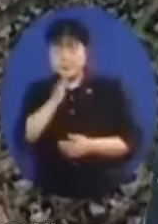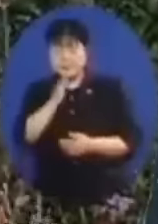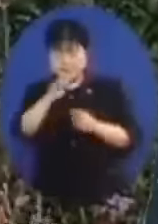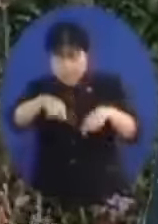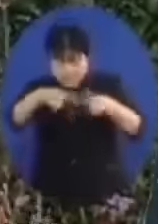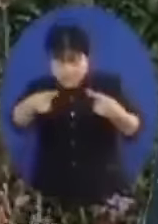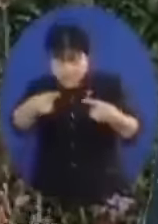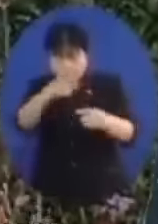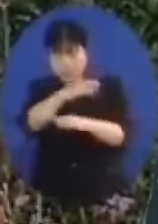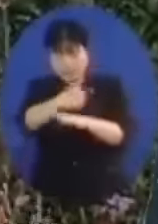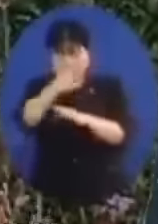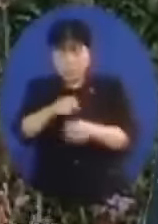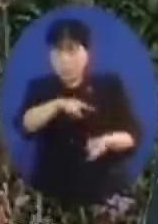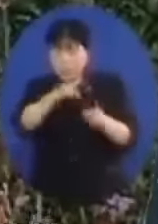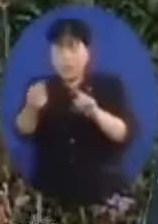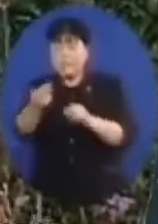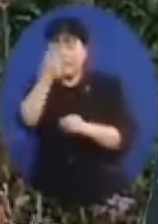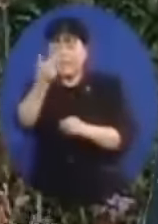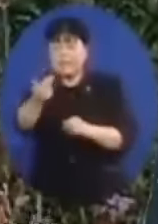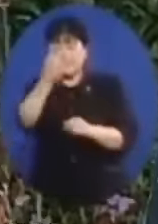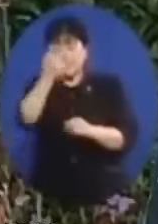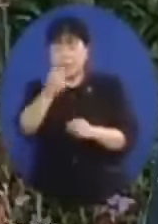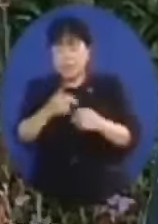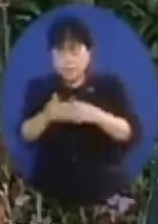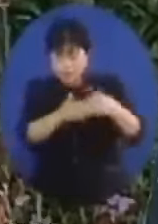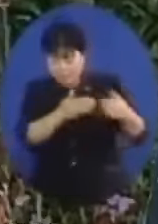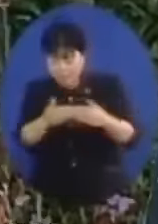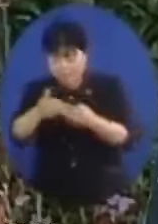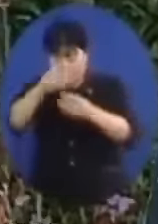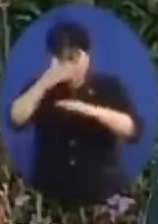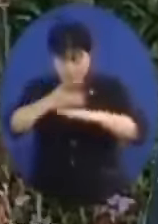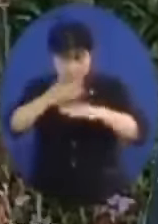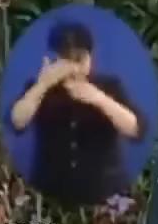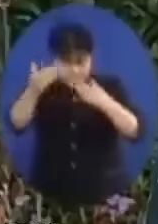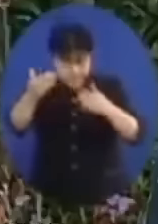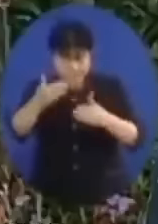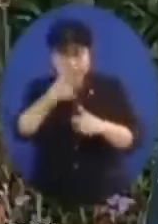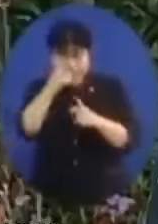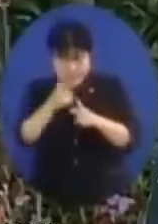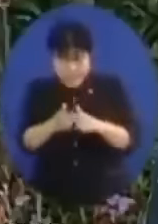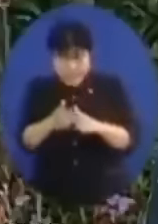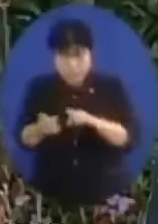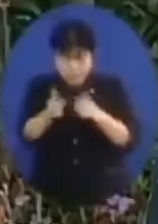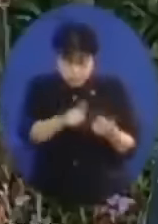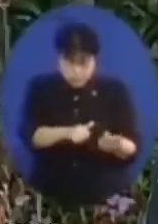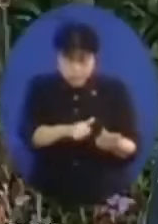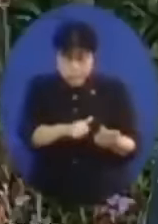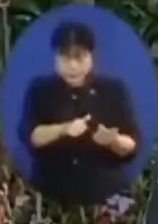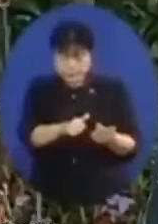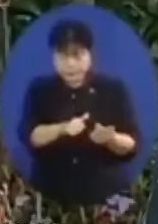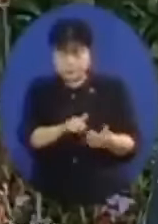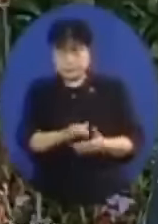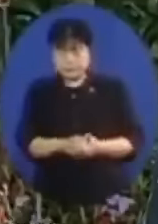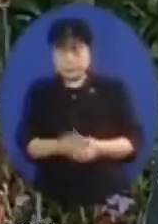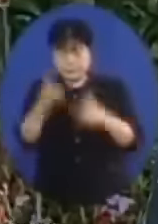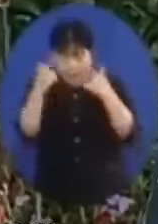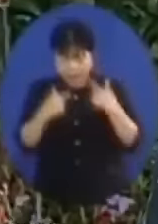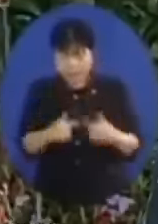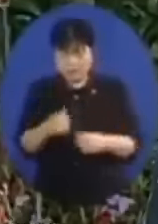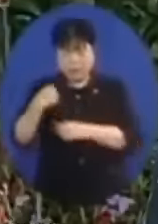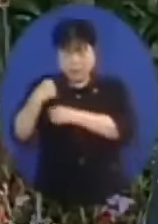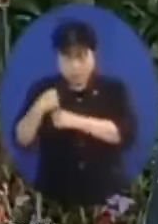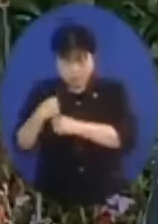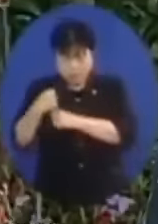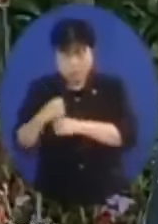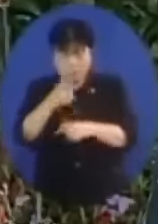참여하여 그리스도의 부활의 생명을 체험할 수 있음을 감사합니다. 예수 죽음을 우리가 항상